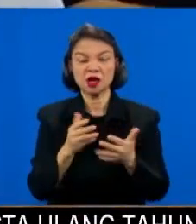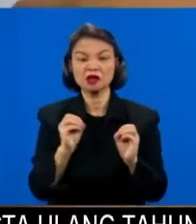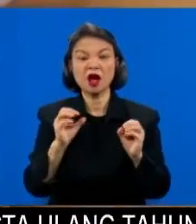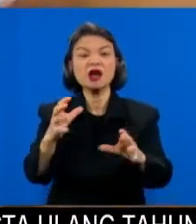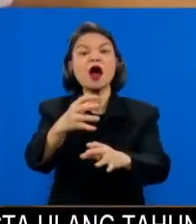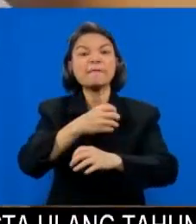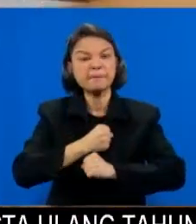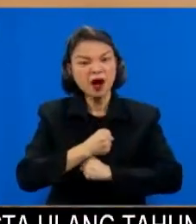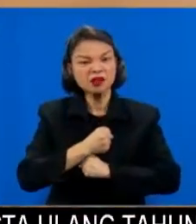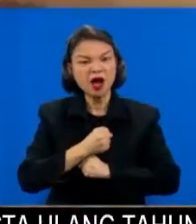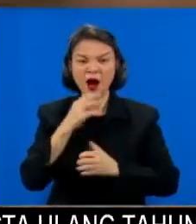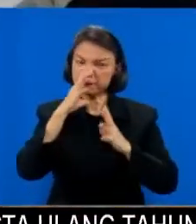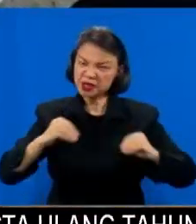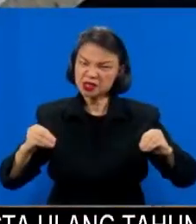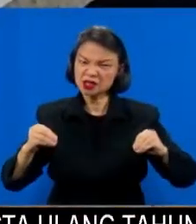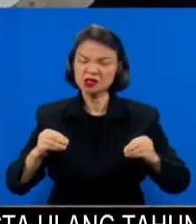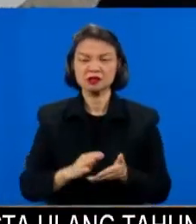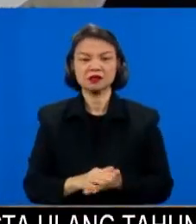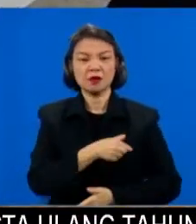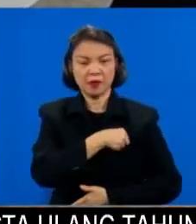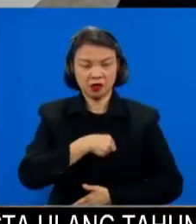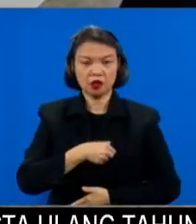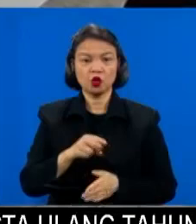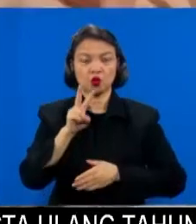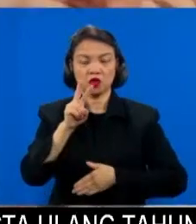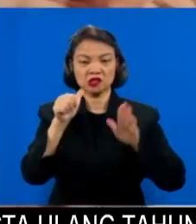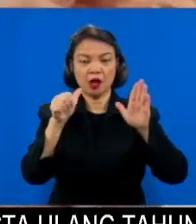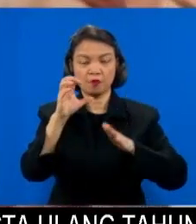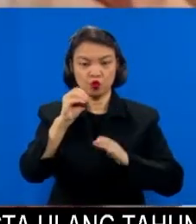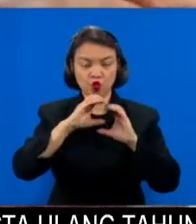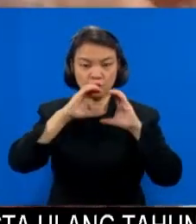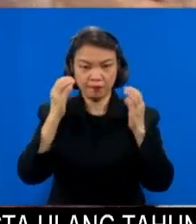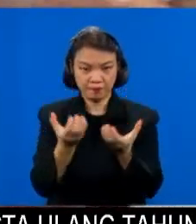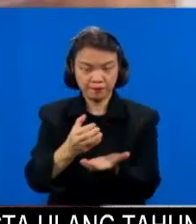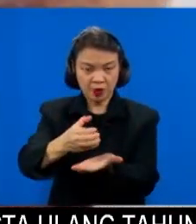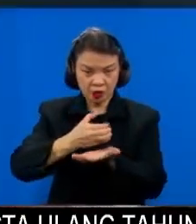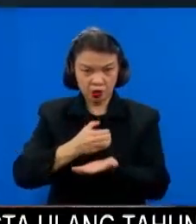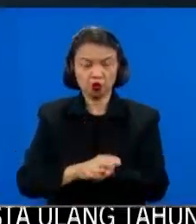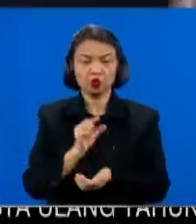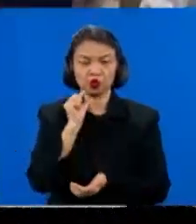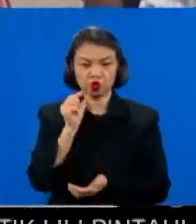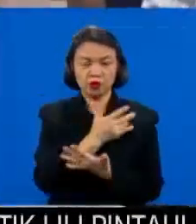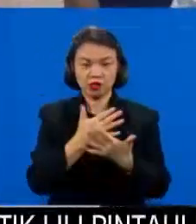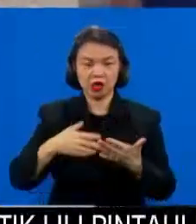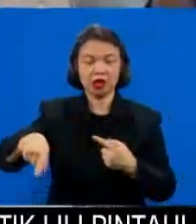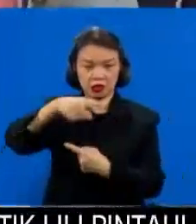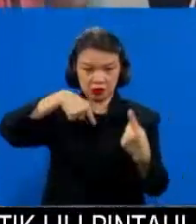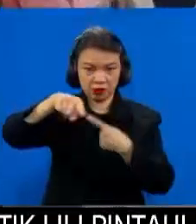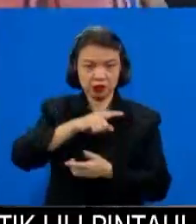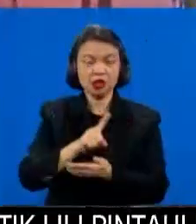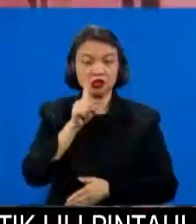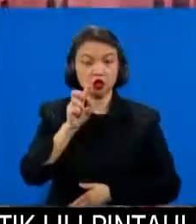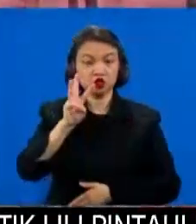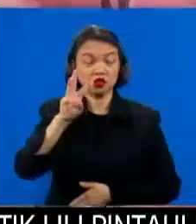kebagian. Panitia menyediakan 260 paket untuk warga sekitar masjid setempat, sementara sisanya sekitar 130